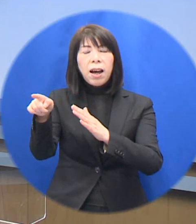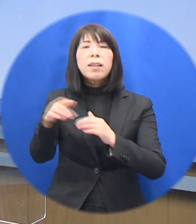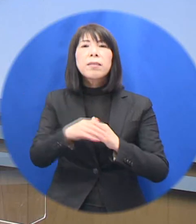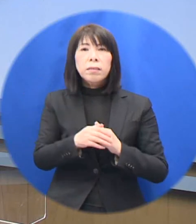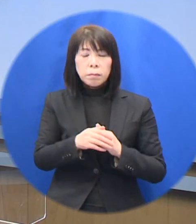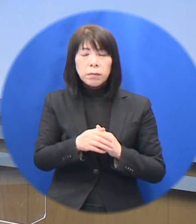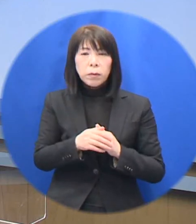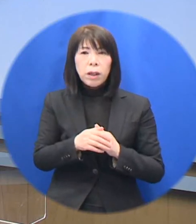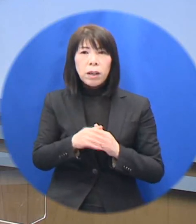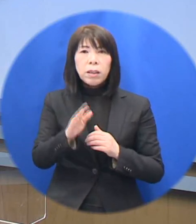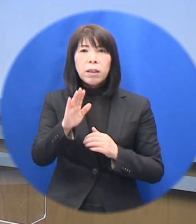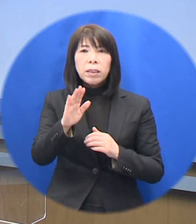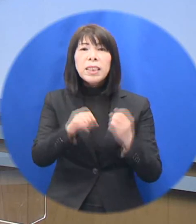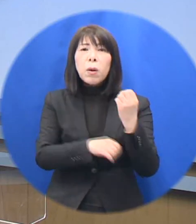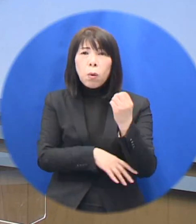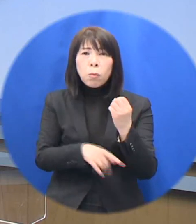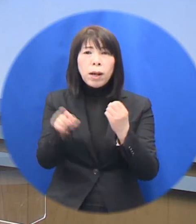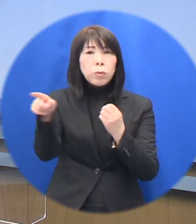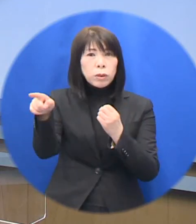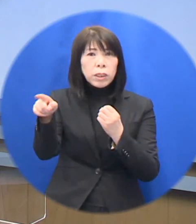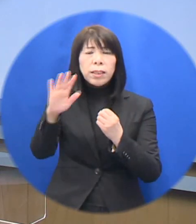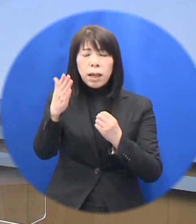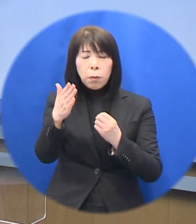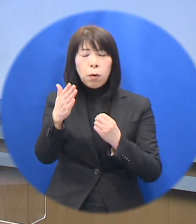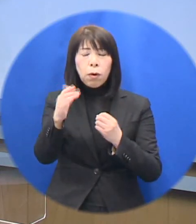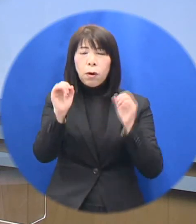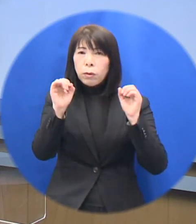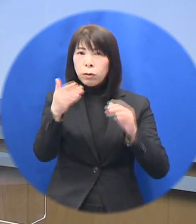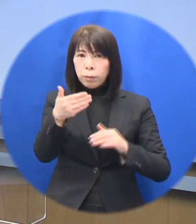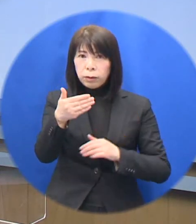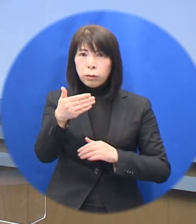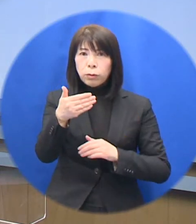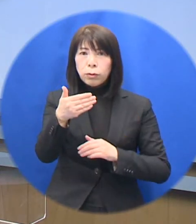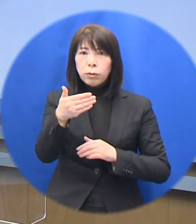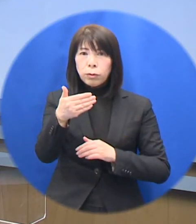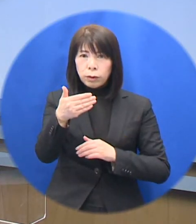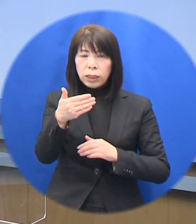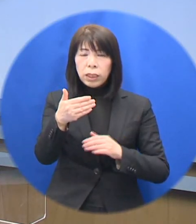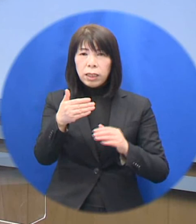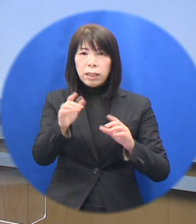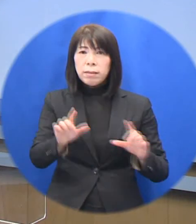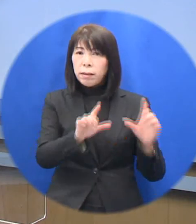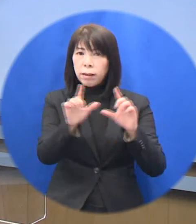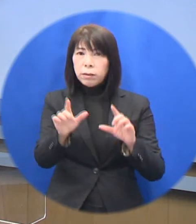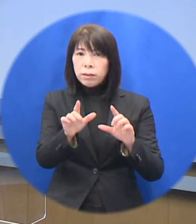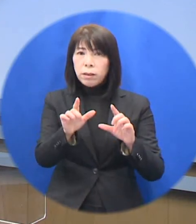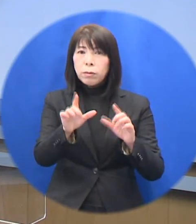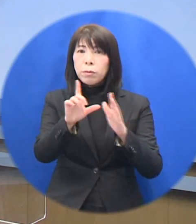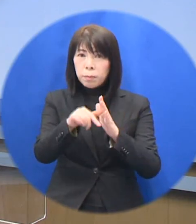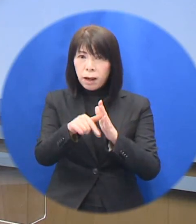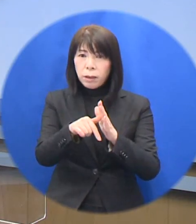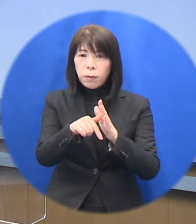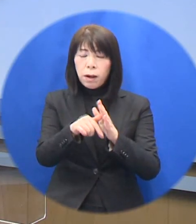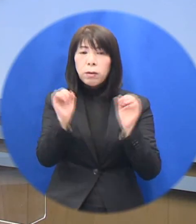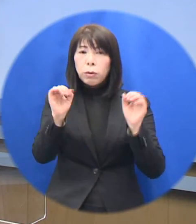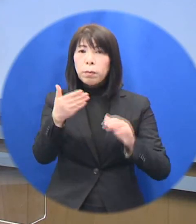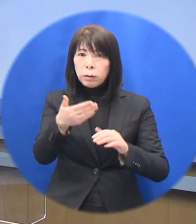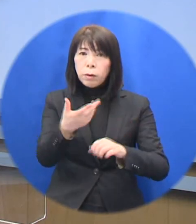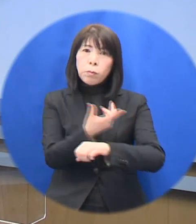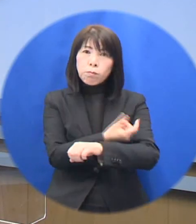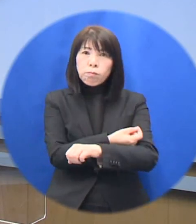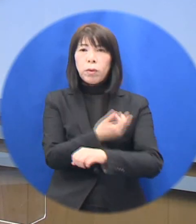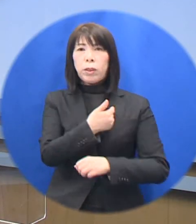はその住民登録地になるわけですけども、そういった方もですね、はい、いわゆる豊島区に居住地や施設があれば豊島区で受けることもできます